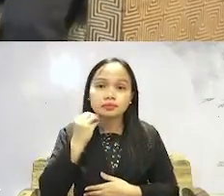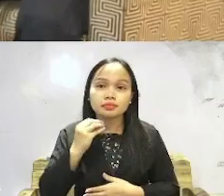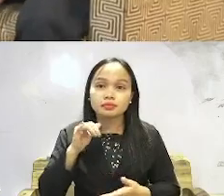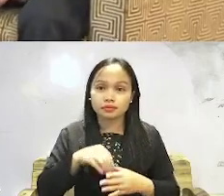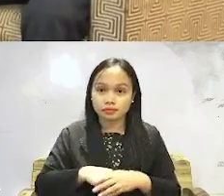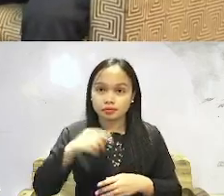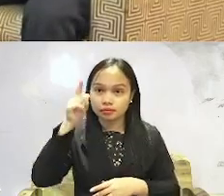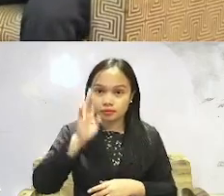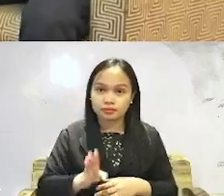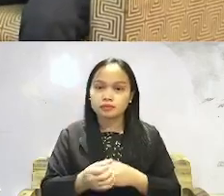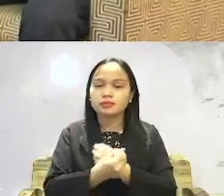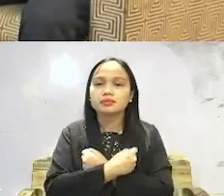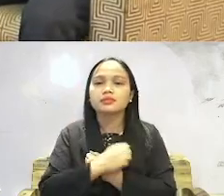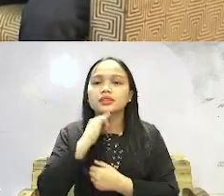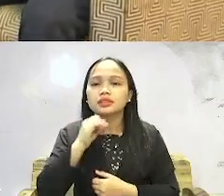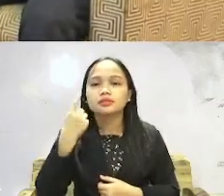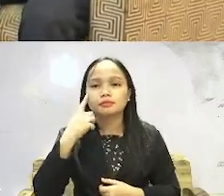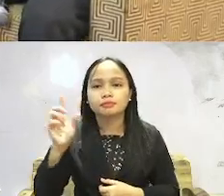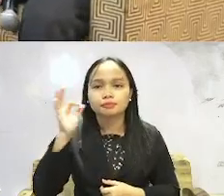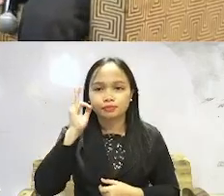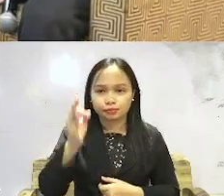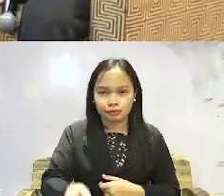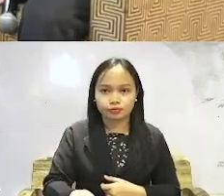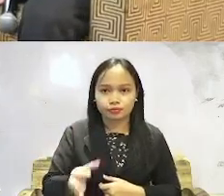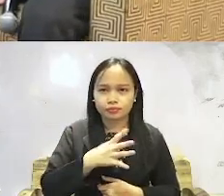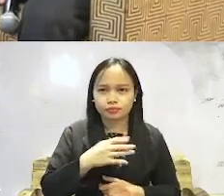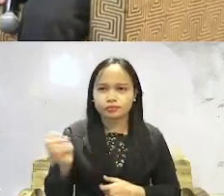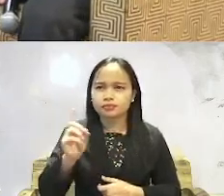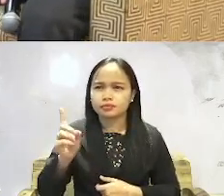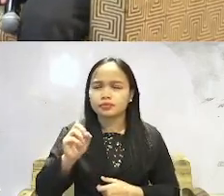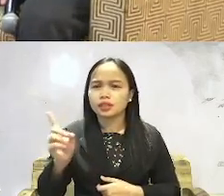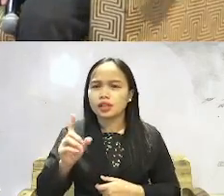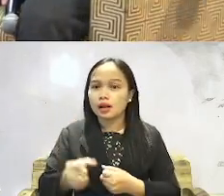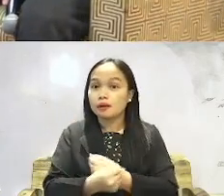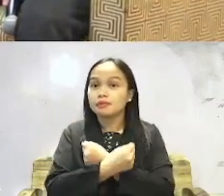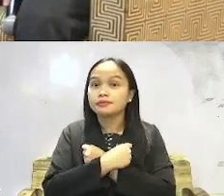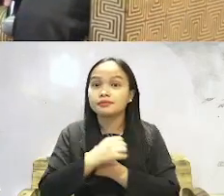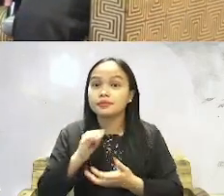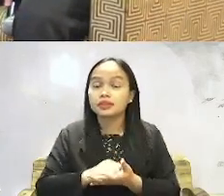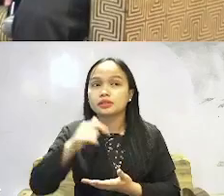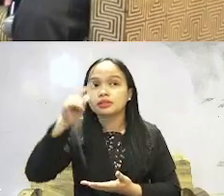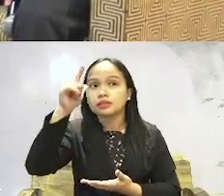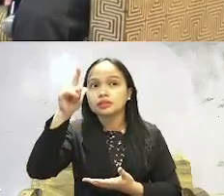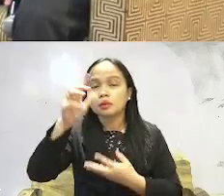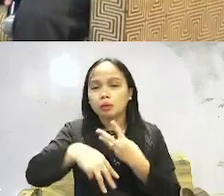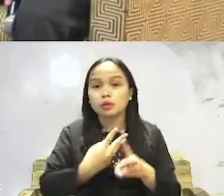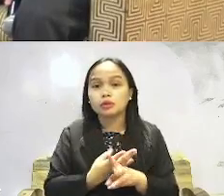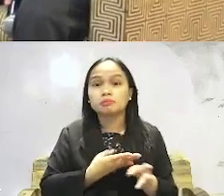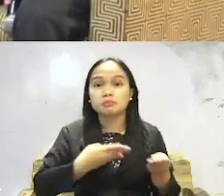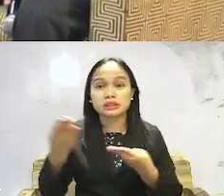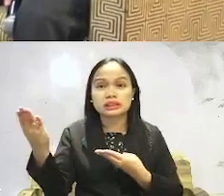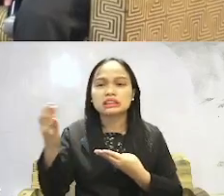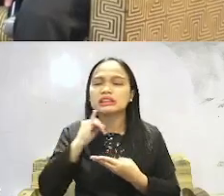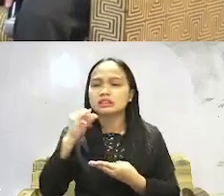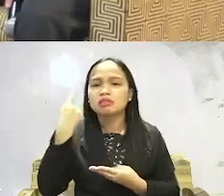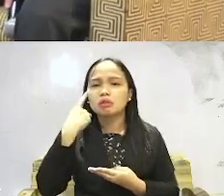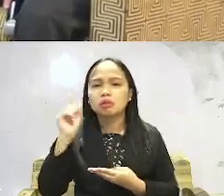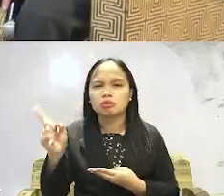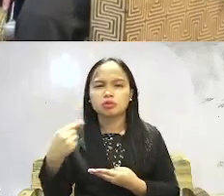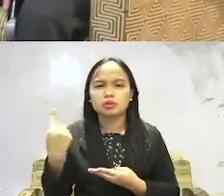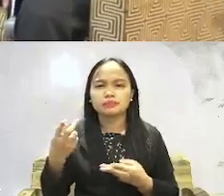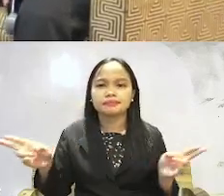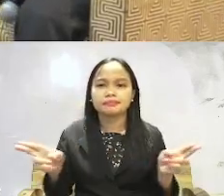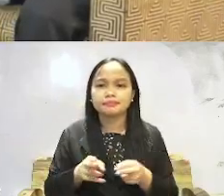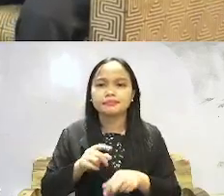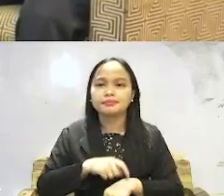ng Diyos ay for the future. Pero yung pagmamahal na dinadala sa atin ng mundo ay panandalian lang, yung pang ngayon. Kaya